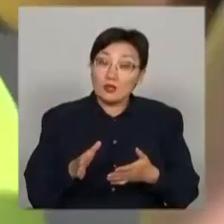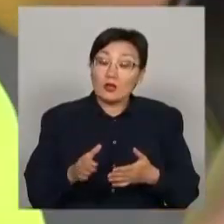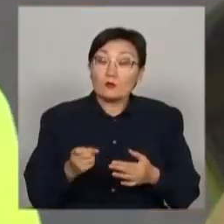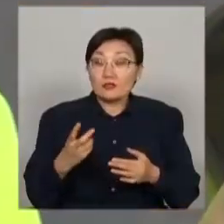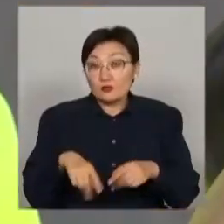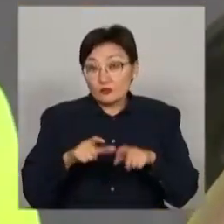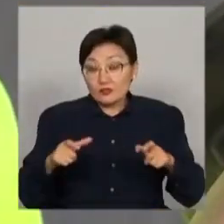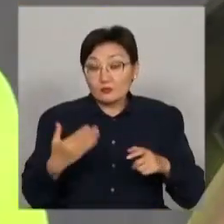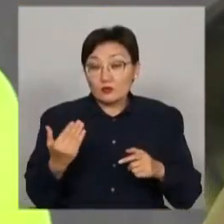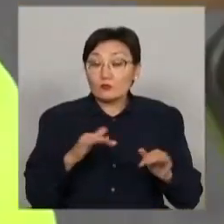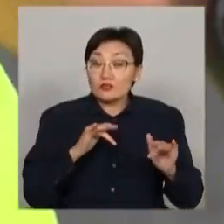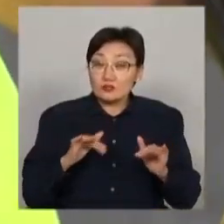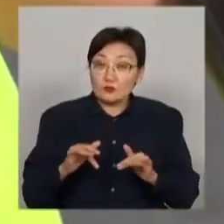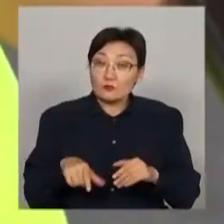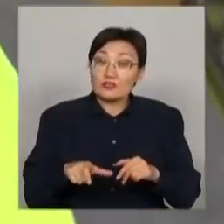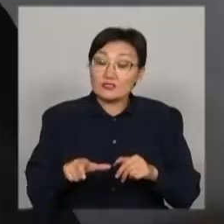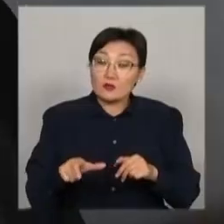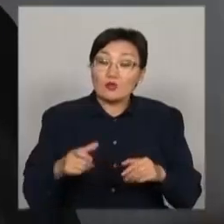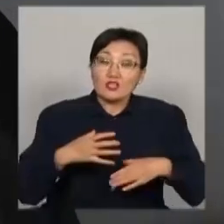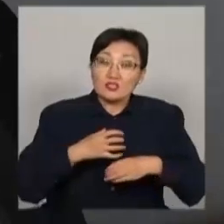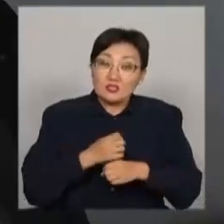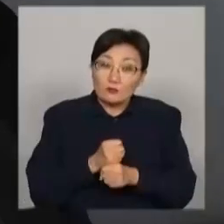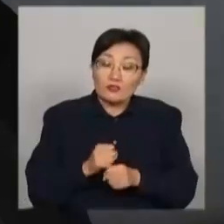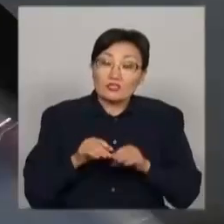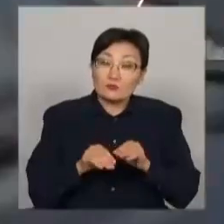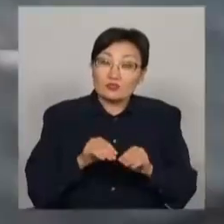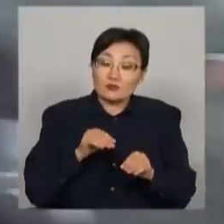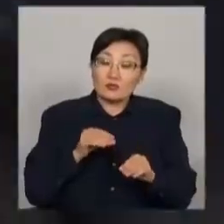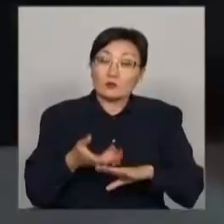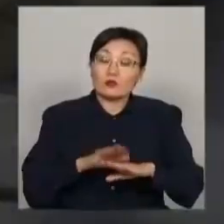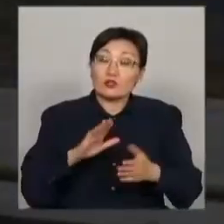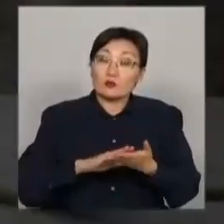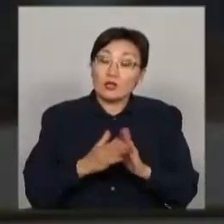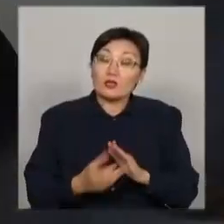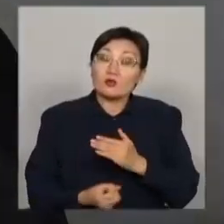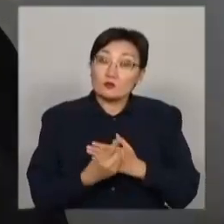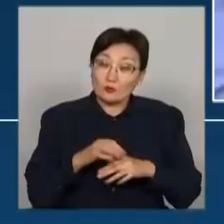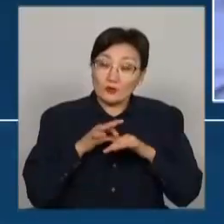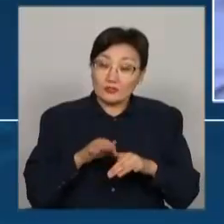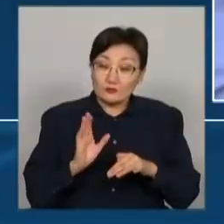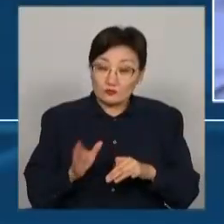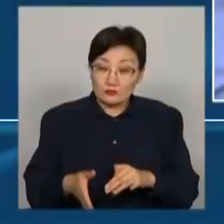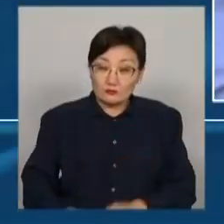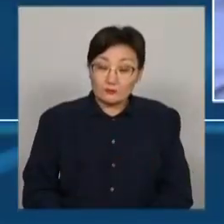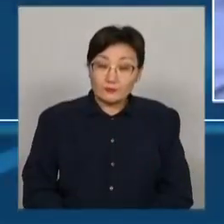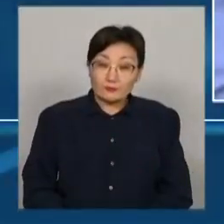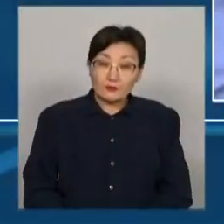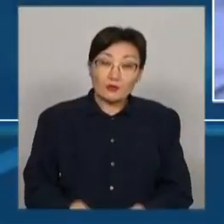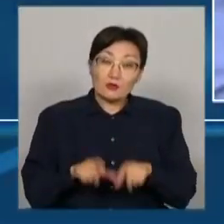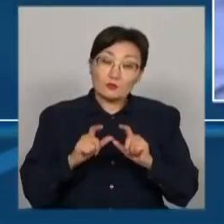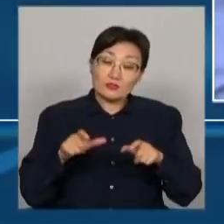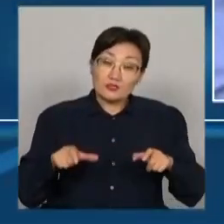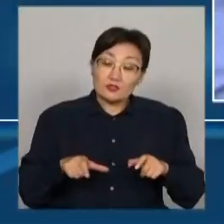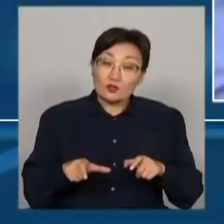кейбір азаматтар өз әрекеттерімен жолды тарылтып, кептелістің және төтенше жағдайдың туындауына әкеп соғады. Азаматтардың жол